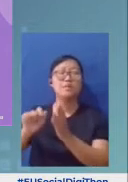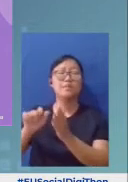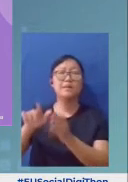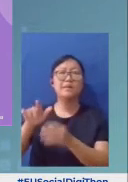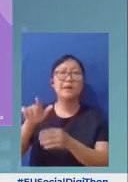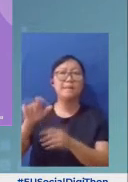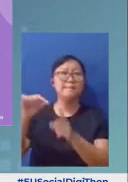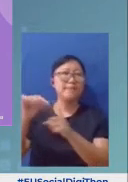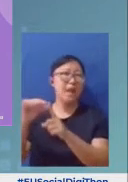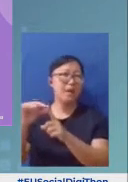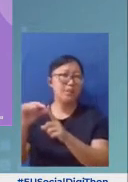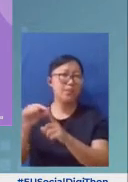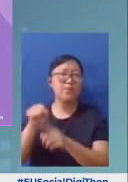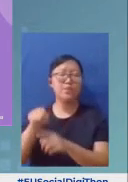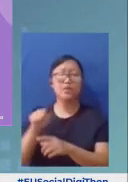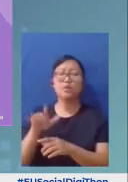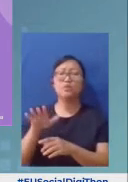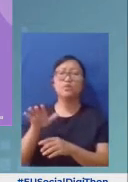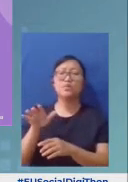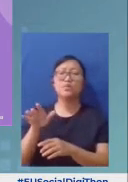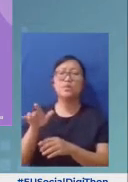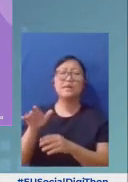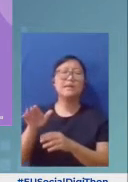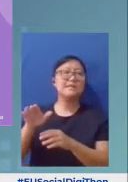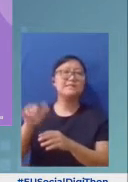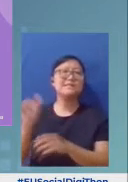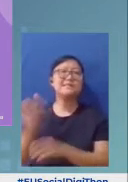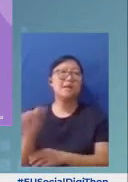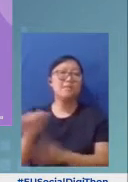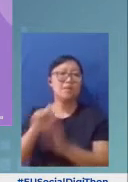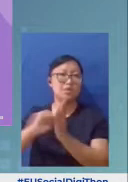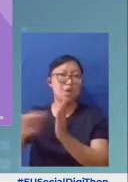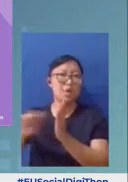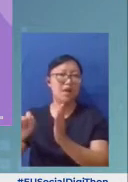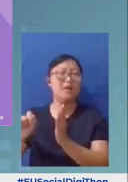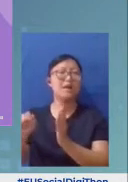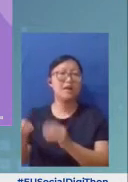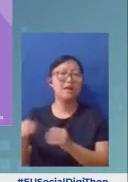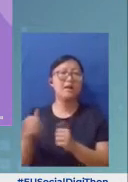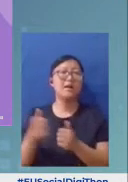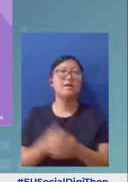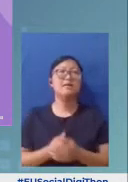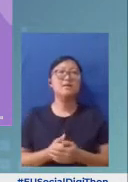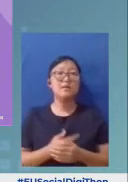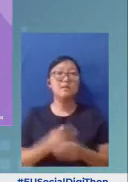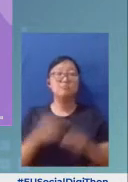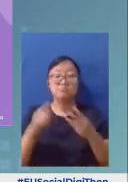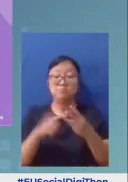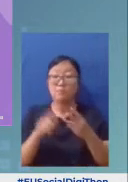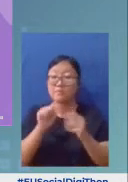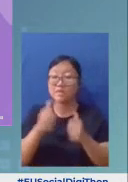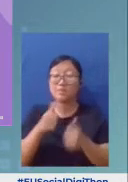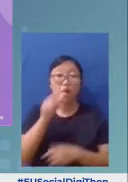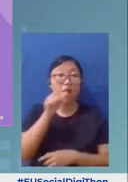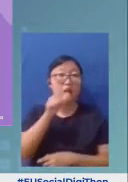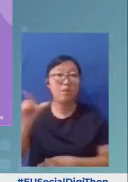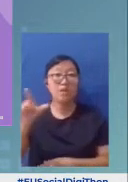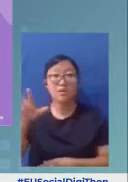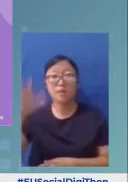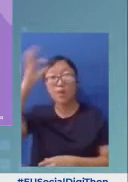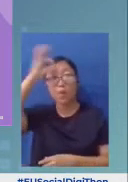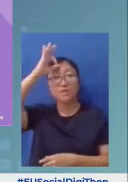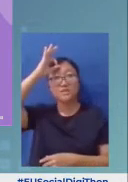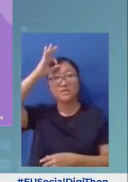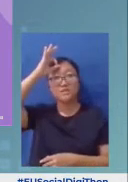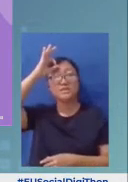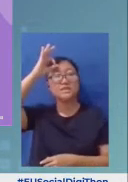bisa ditangani bersama. Nah, tapi nanti caranya abis ini ya. Terus kemudian kita juga bisa laporkan sama penegak hukum, polisi, gitu ya